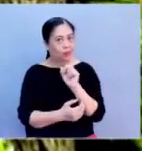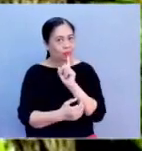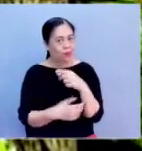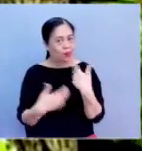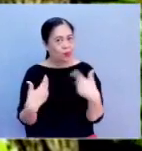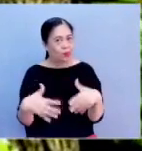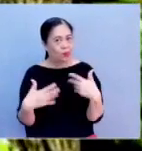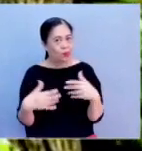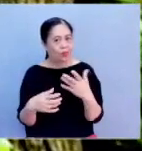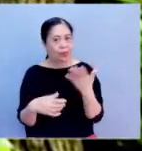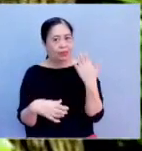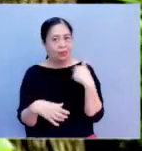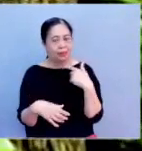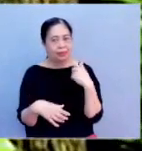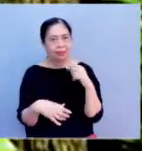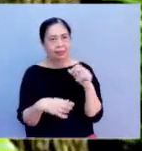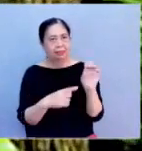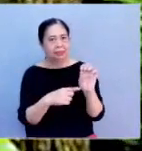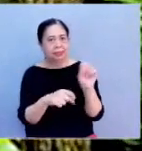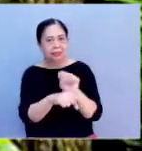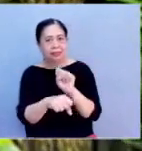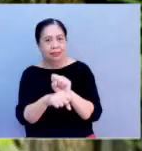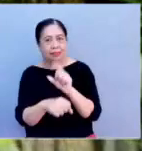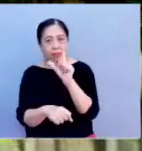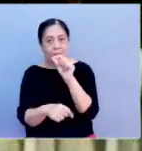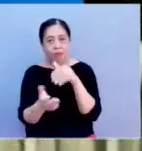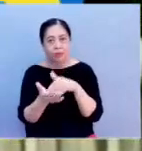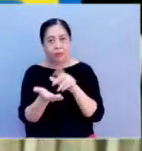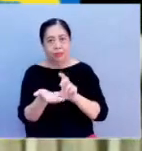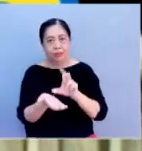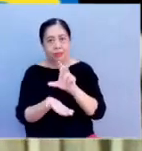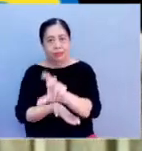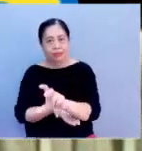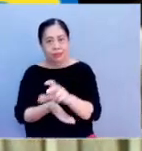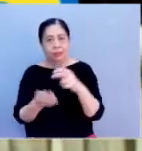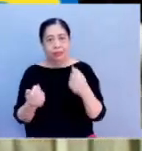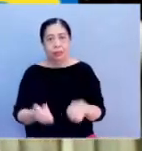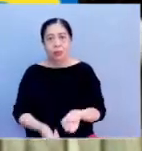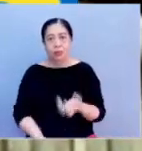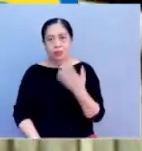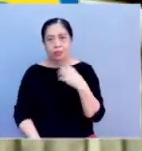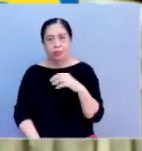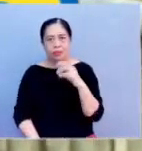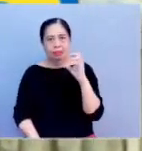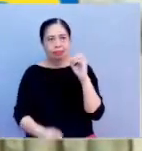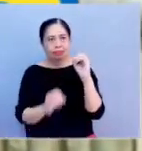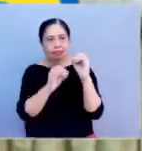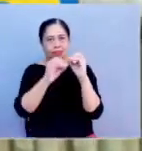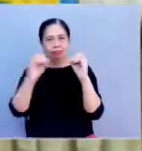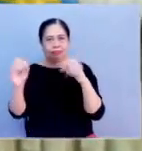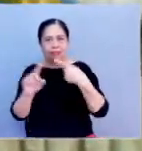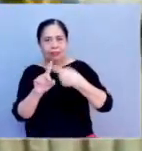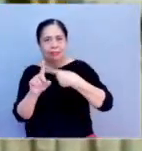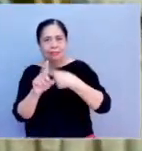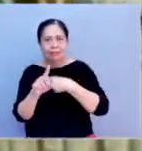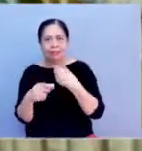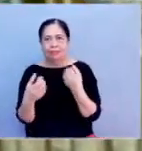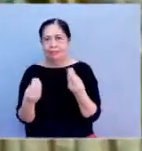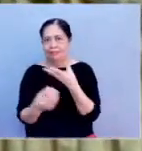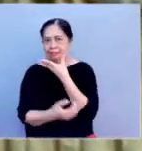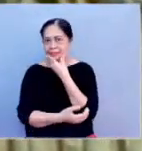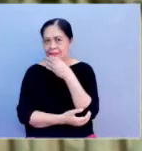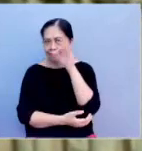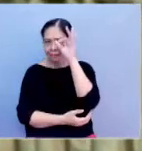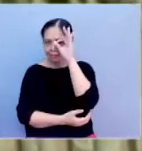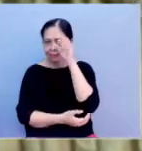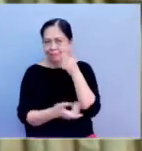At ang dating raketero na namuhuna ng 20,000 pesos, kumikita na ngayon ng 6 digits kada buwan. Kitang-kita, di ba? May mahihiling pa